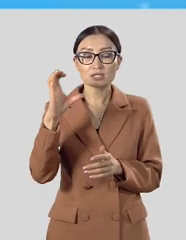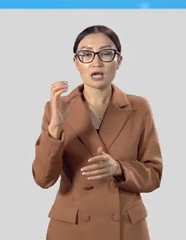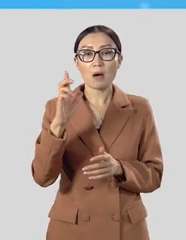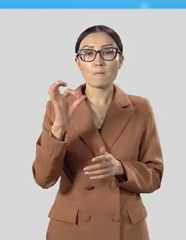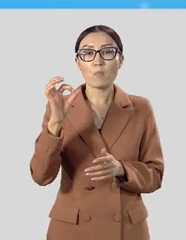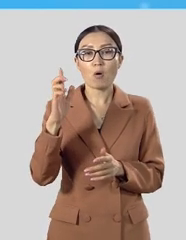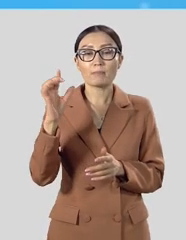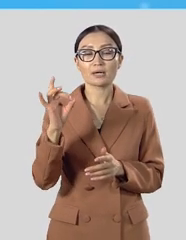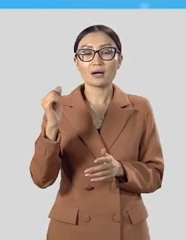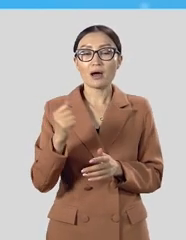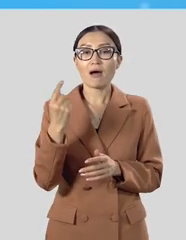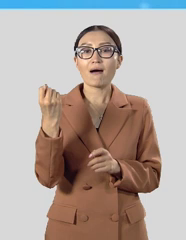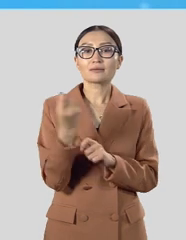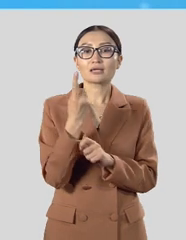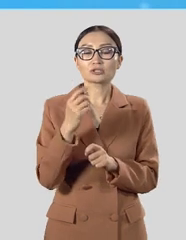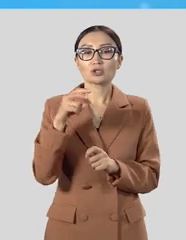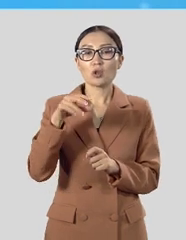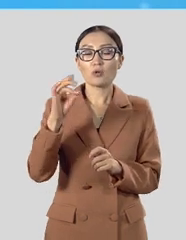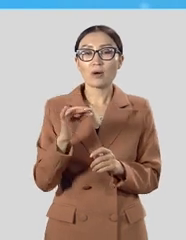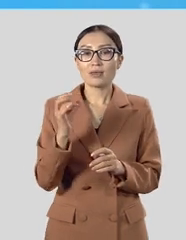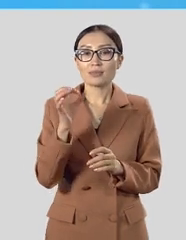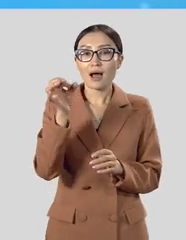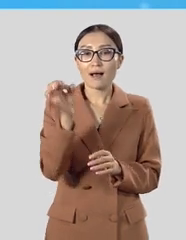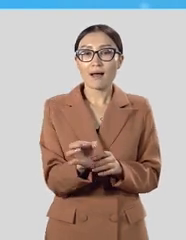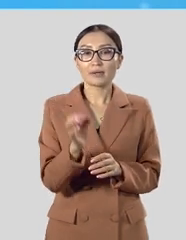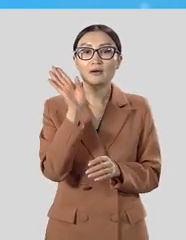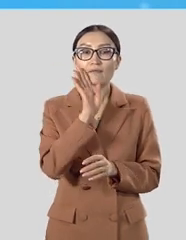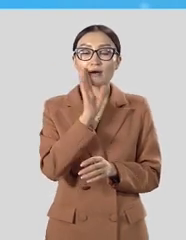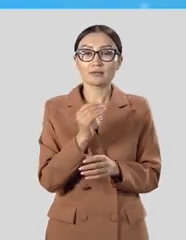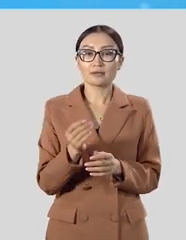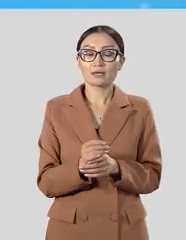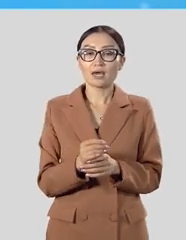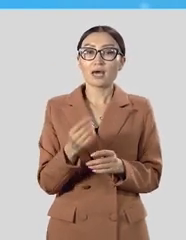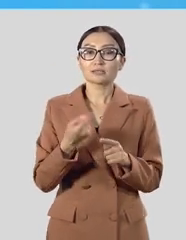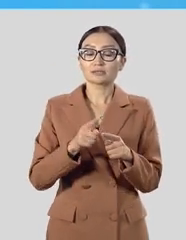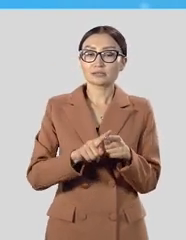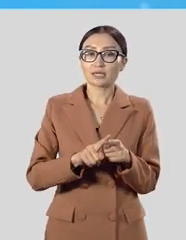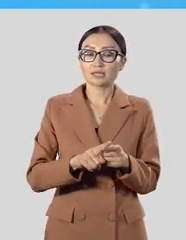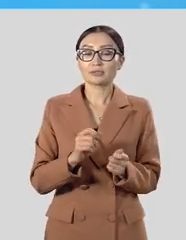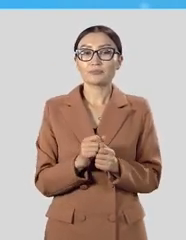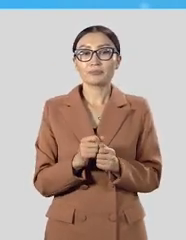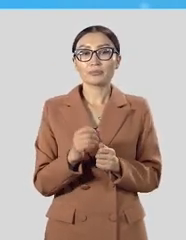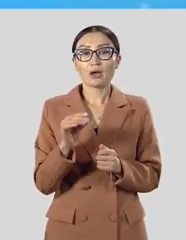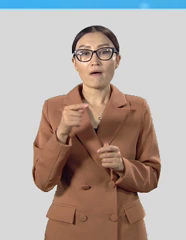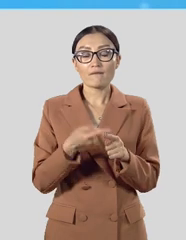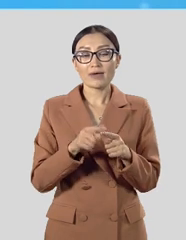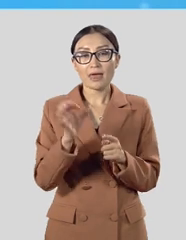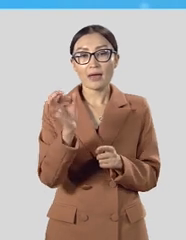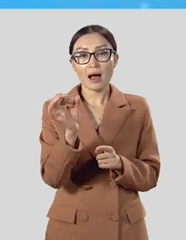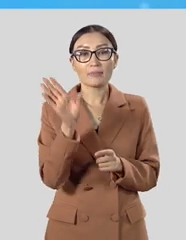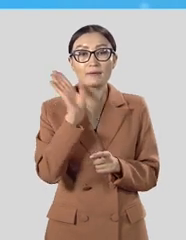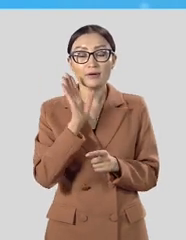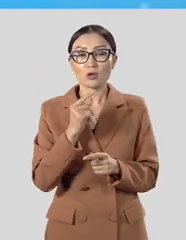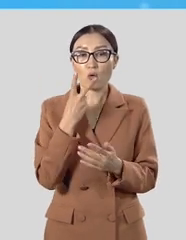Однажды он навел свою лупу на капельку воды, которую взял из кувшина, стоящего во дворе. В этой капле он